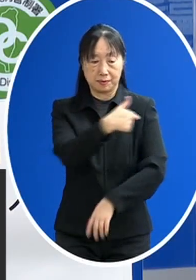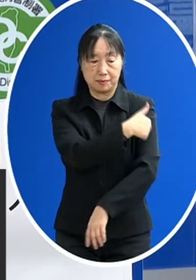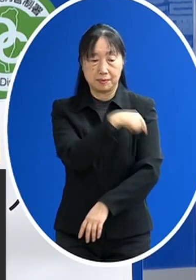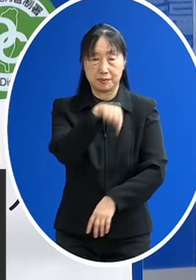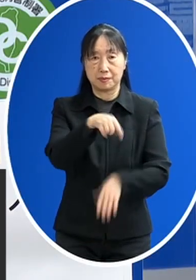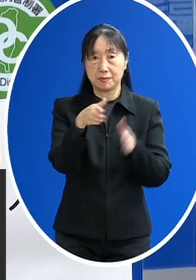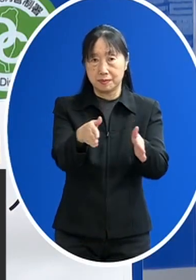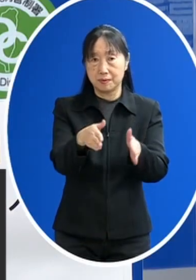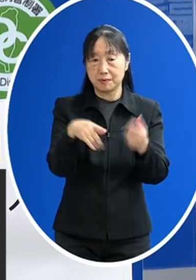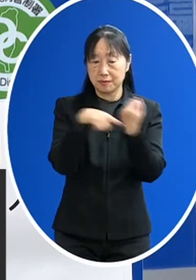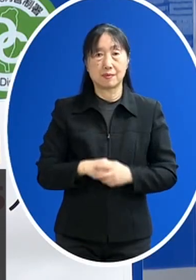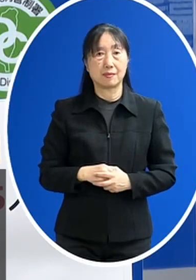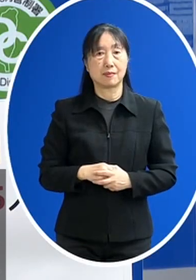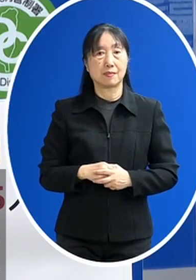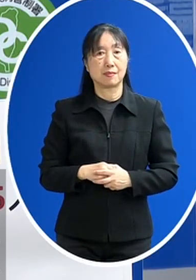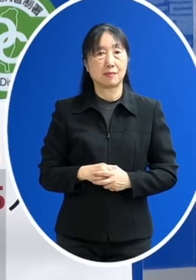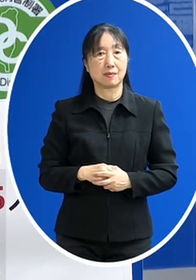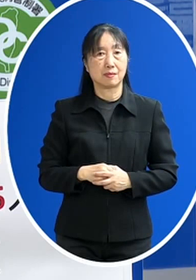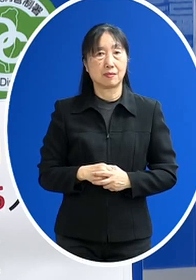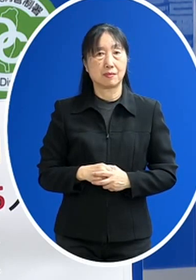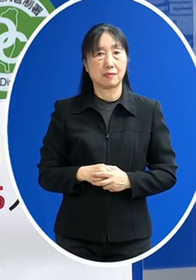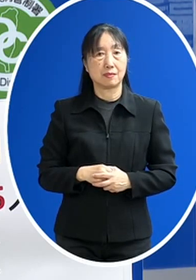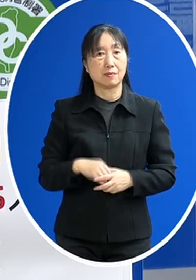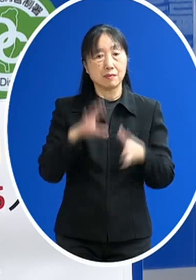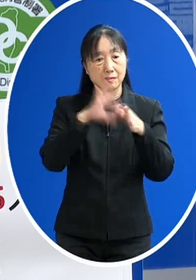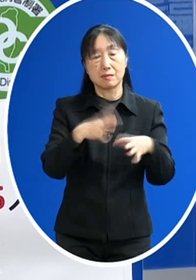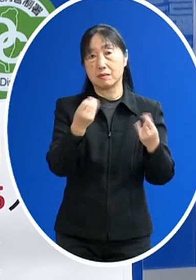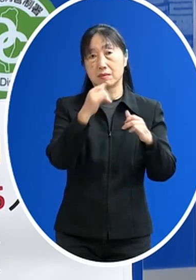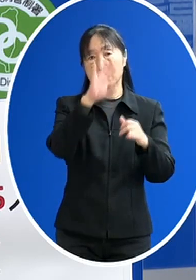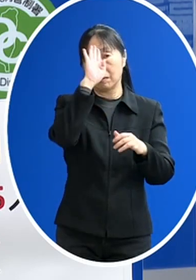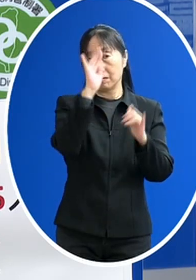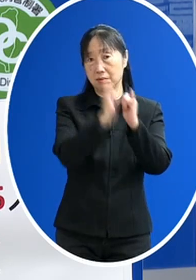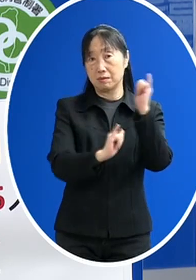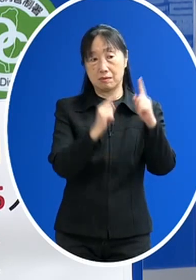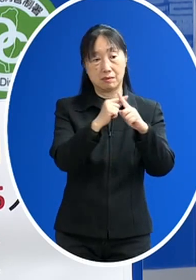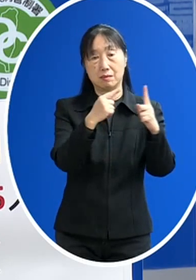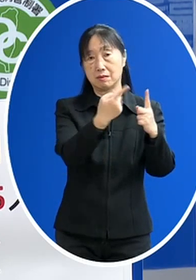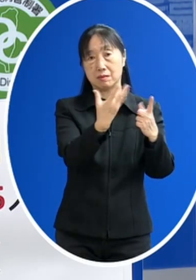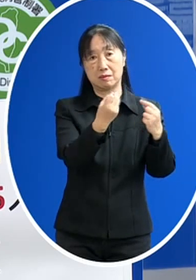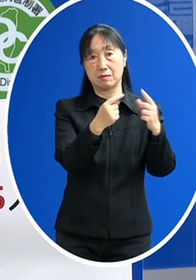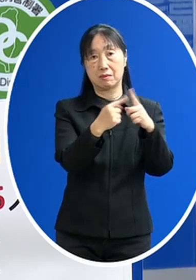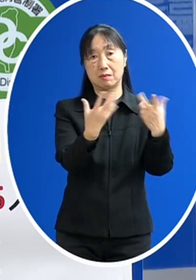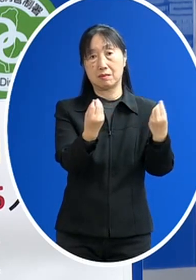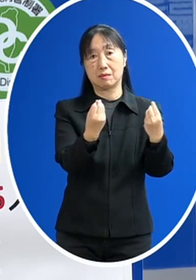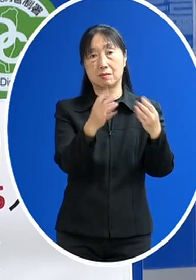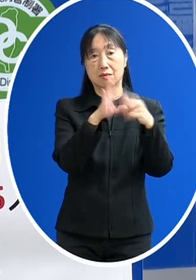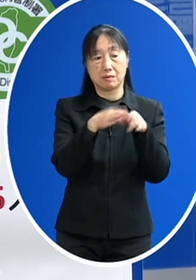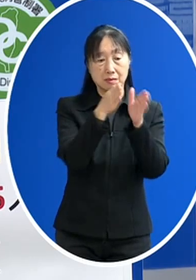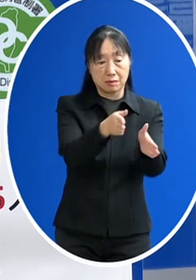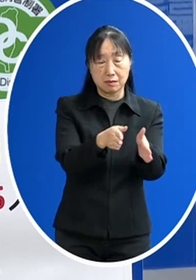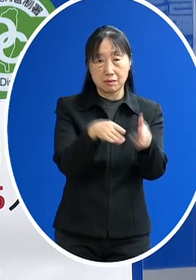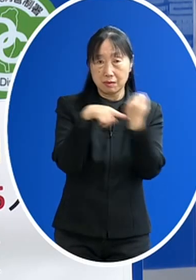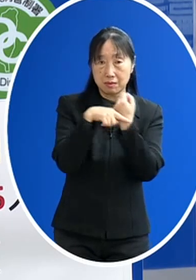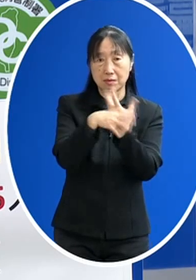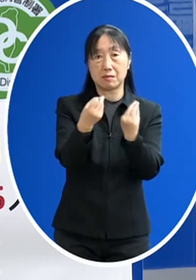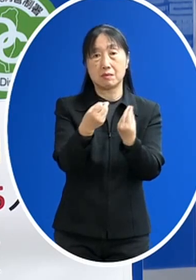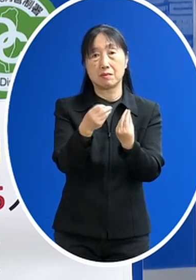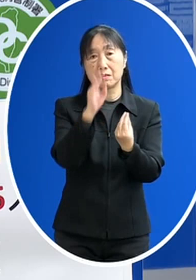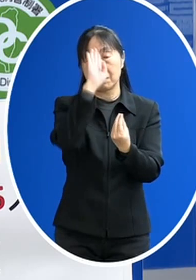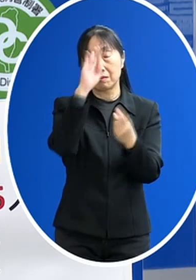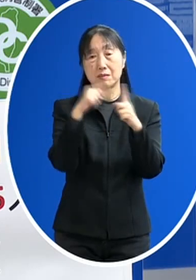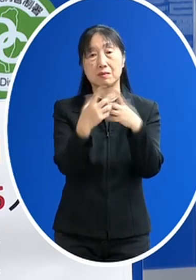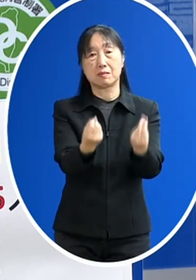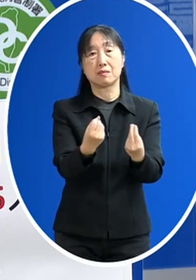上的一个研究哈，当然会因为没有病人而没有办法做这样实地场域的研究，但是也因为没有病